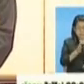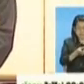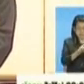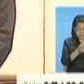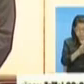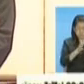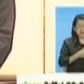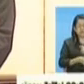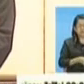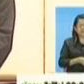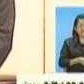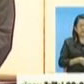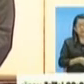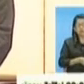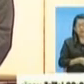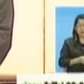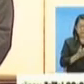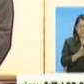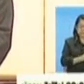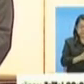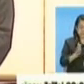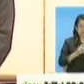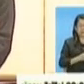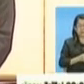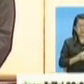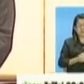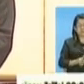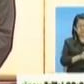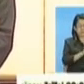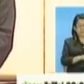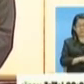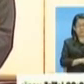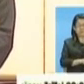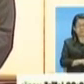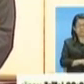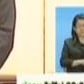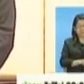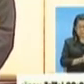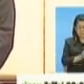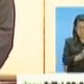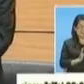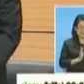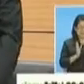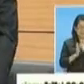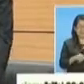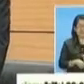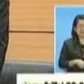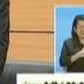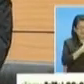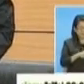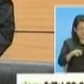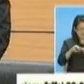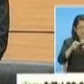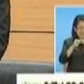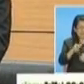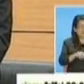ใช้ดุลพินิจของเขาและเป็นดุลพินิจตามอำนาจของพนักงานสอบสวนคดีพิเศษ ท่านประธานที่เคาร